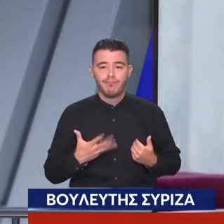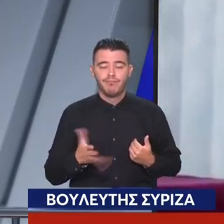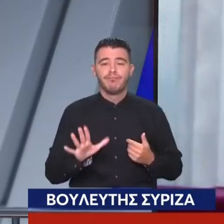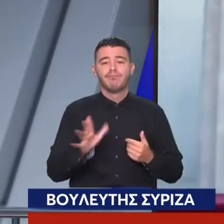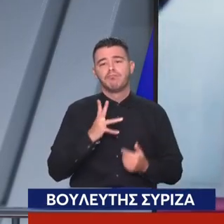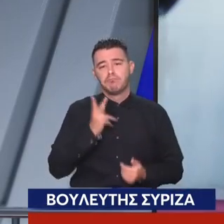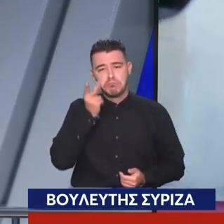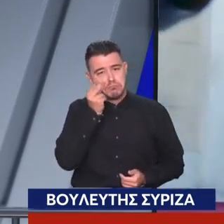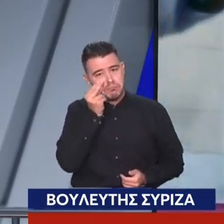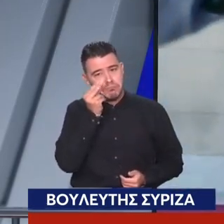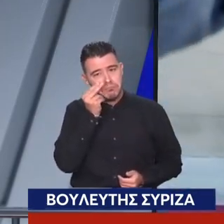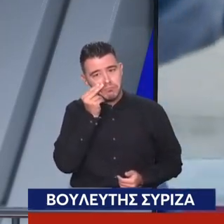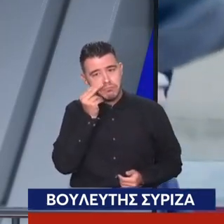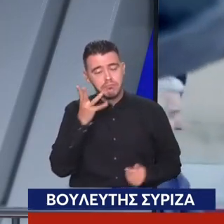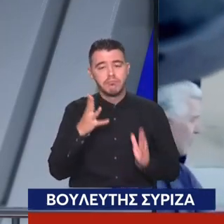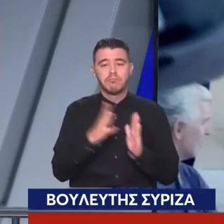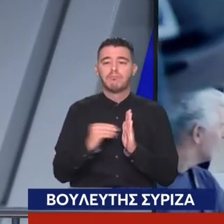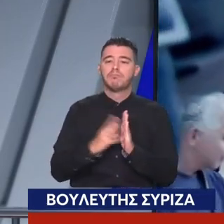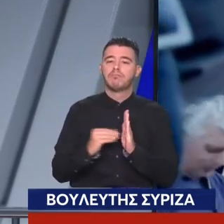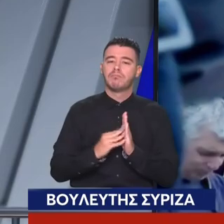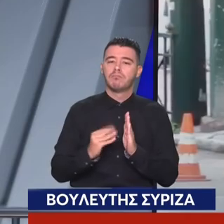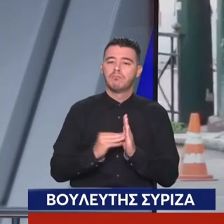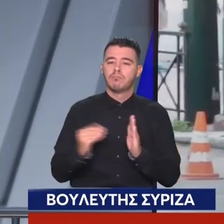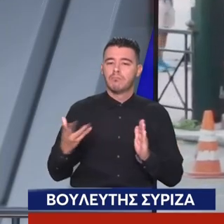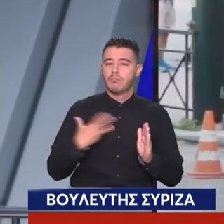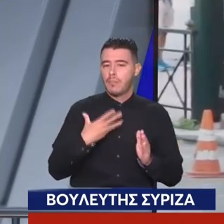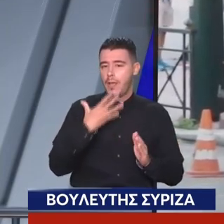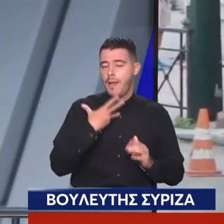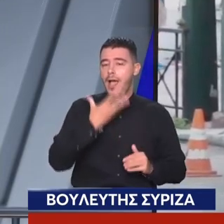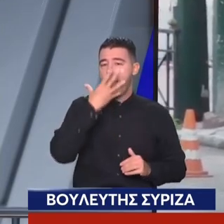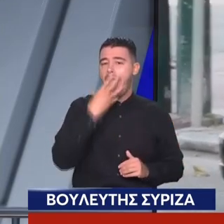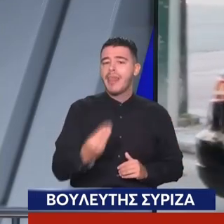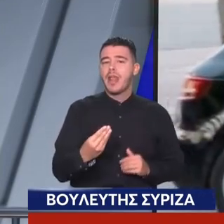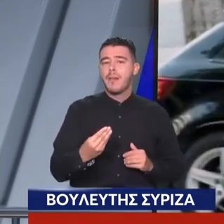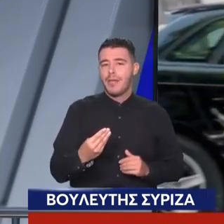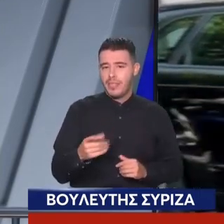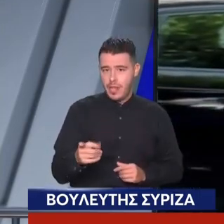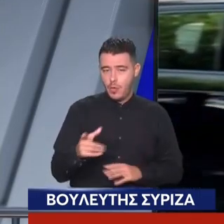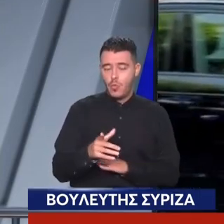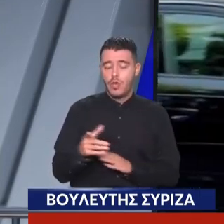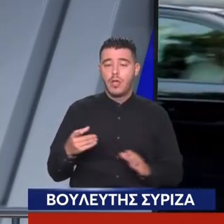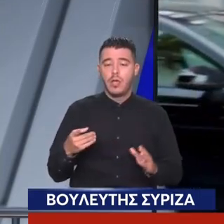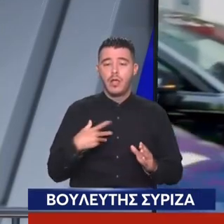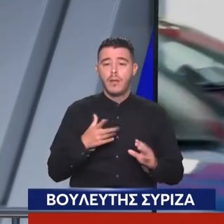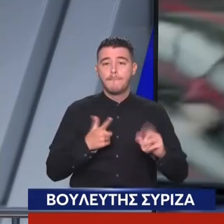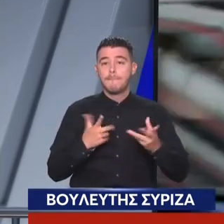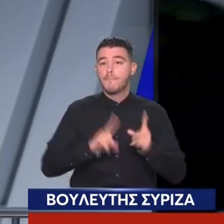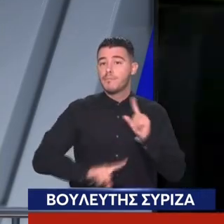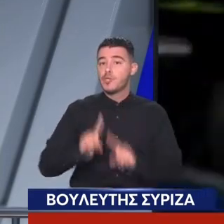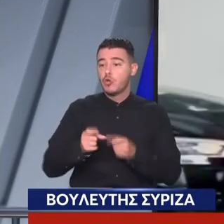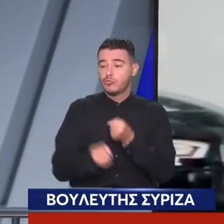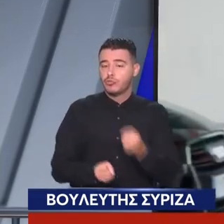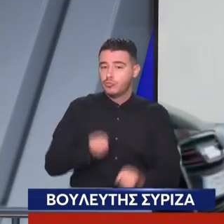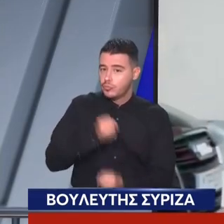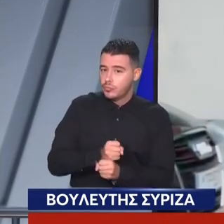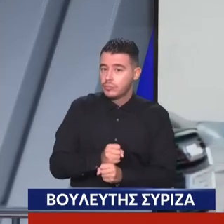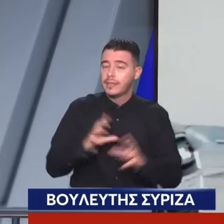κυρίως, τις συγκρούσεις, ας πούμε, για τη διαδοχή του Ανδρέα Παπανδρέου το 1996. Ναι, ναι, ναι. Έτσι. Ή την αλλαγή ηγεσία στη Νέα Δημοκρατία